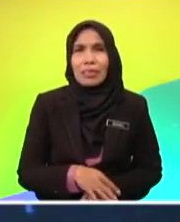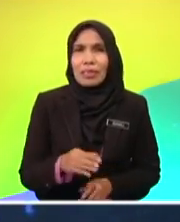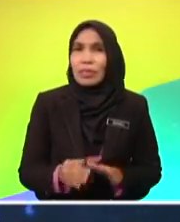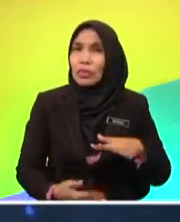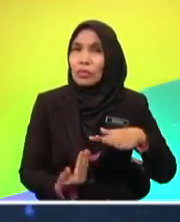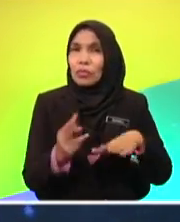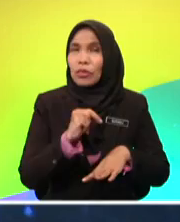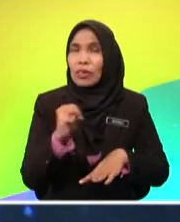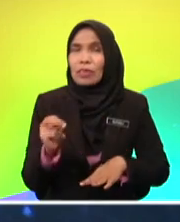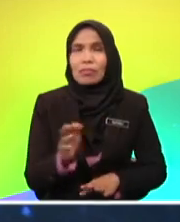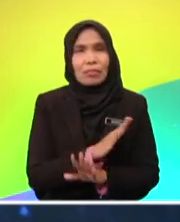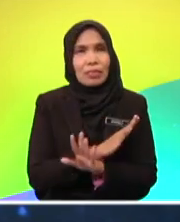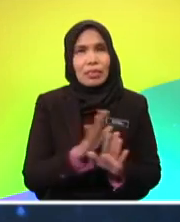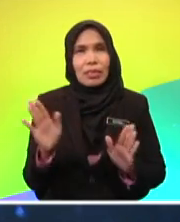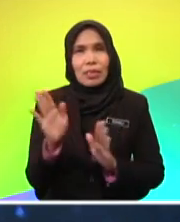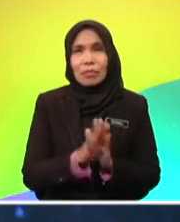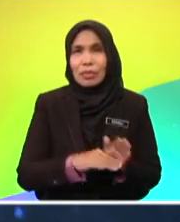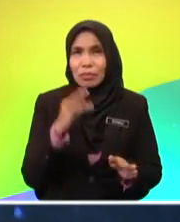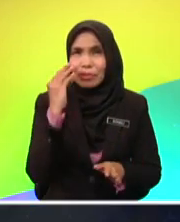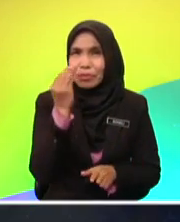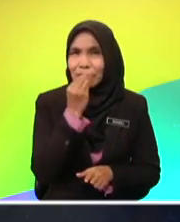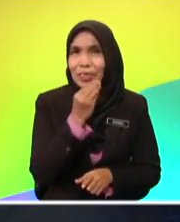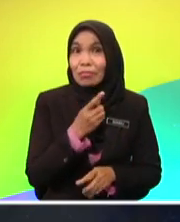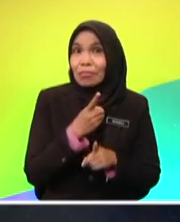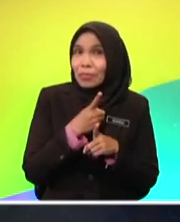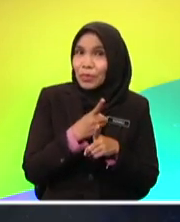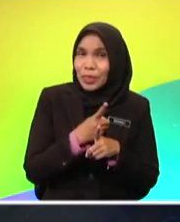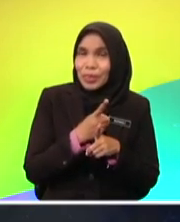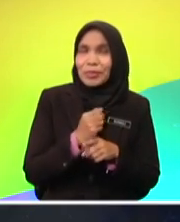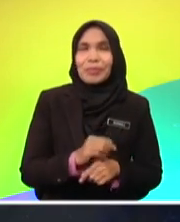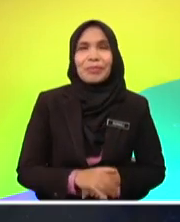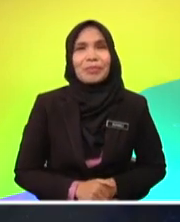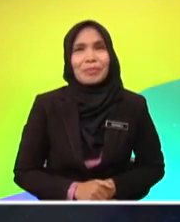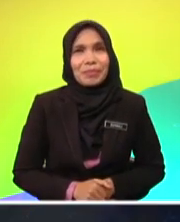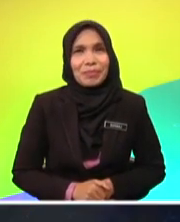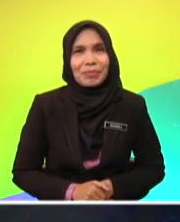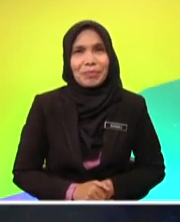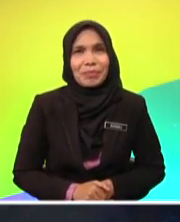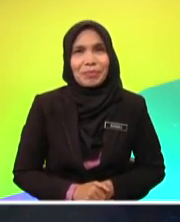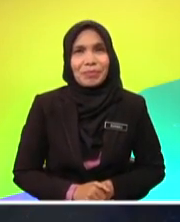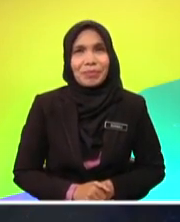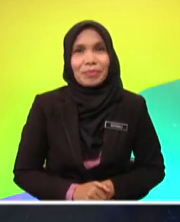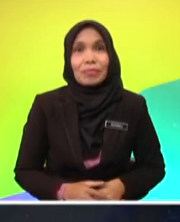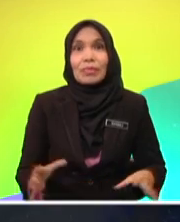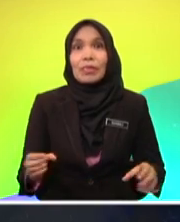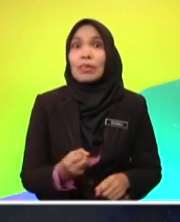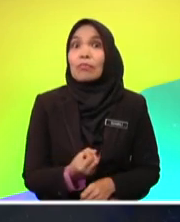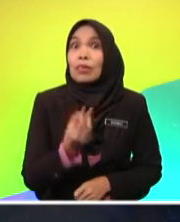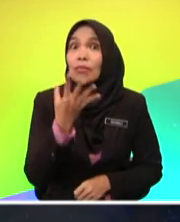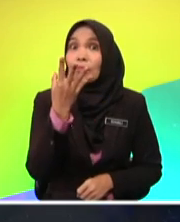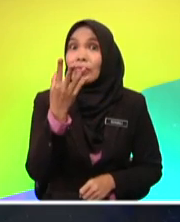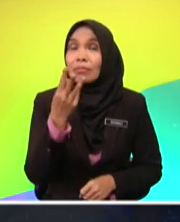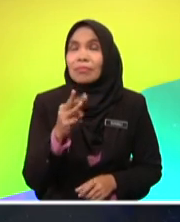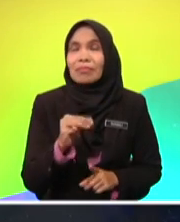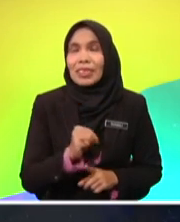berbunga. Okey. Betul, tepat sekali. Wah. Okey, dapat berapa markah ni cikgu? Okay, tambahan